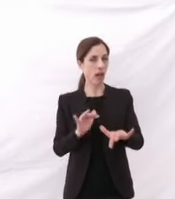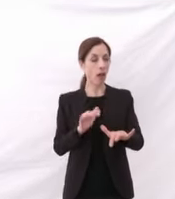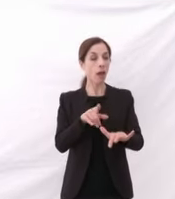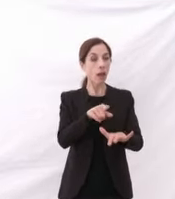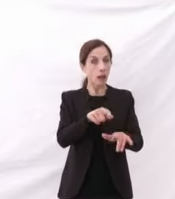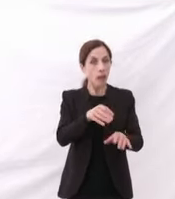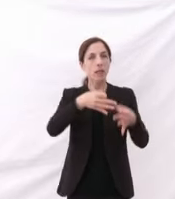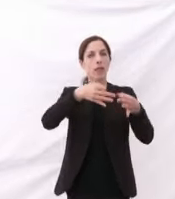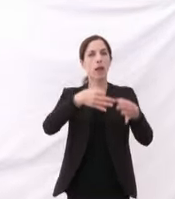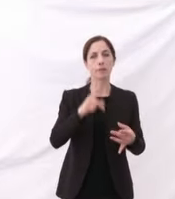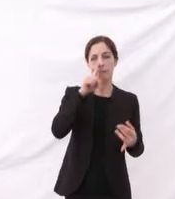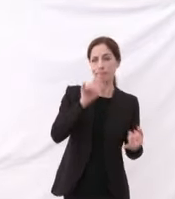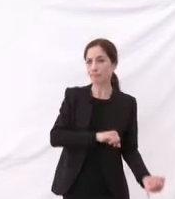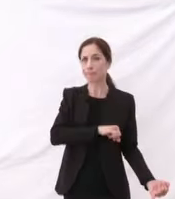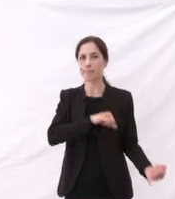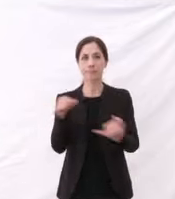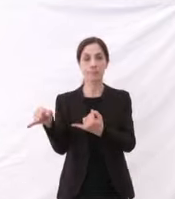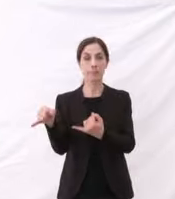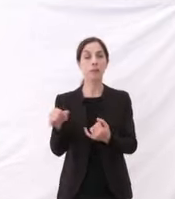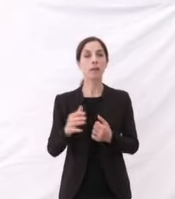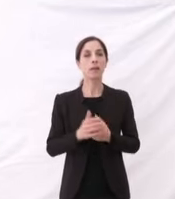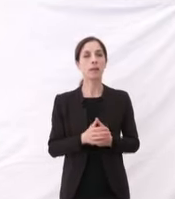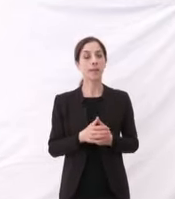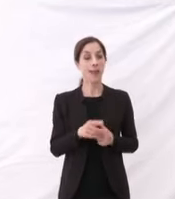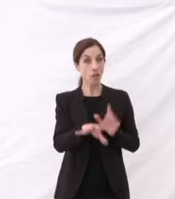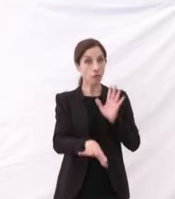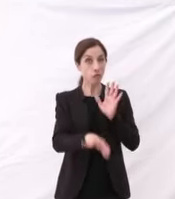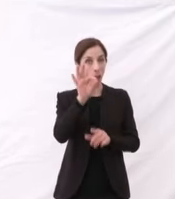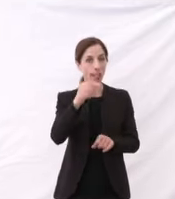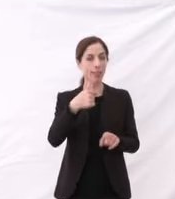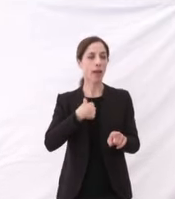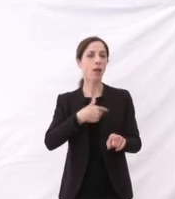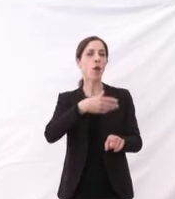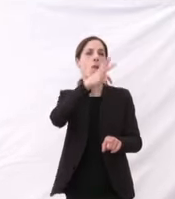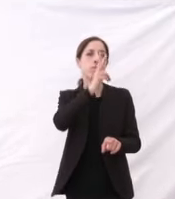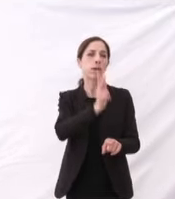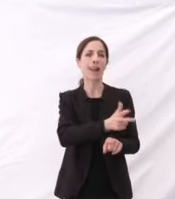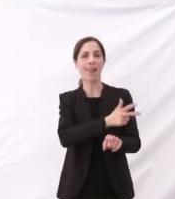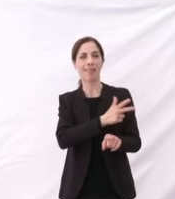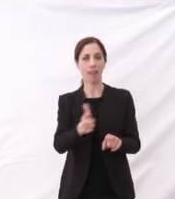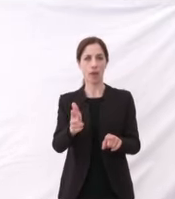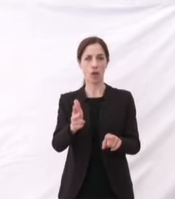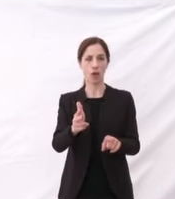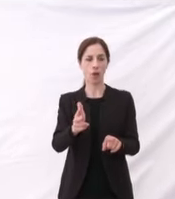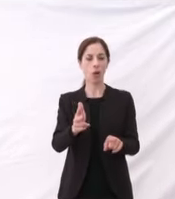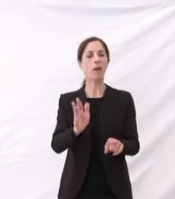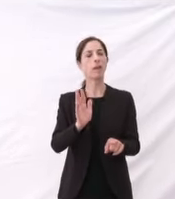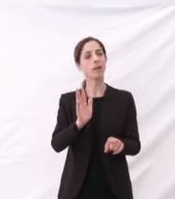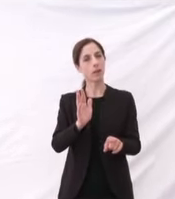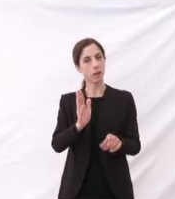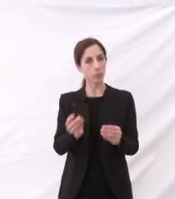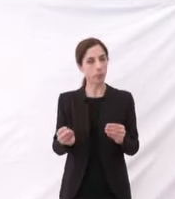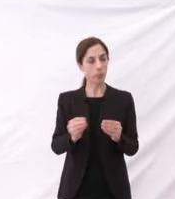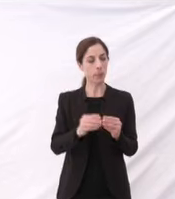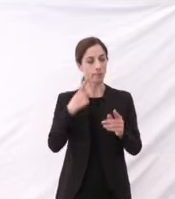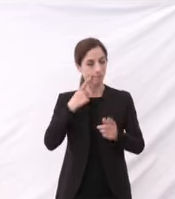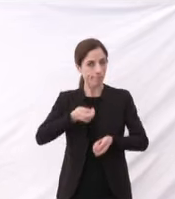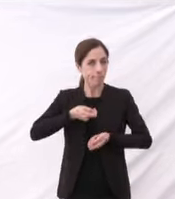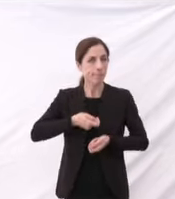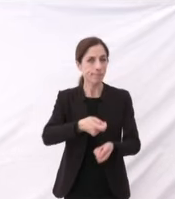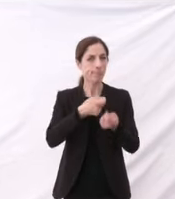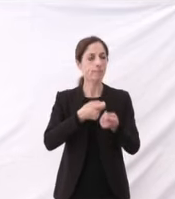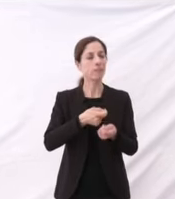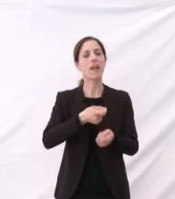uscirne. Benedico questa vostra scelta e vi incoraggio ad andare